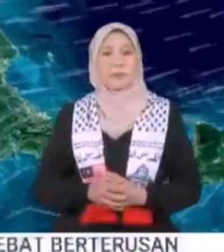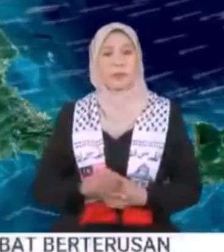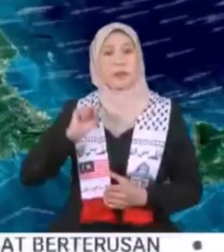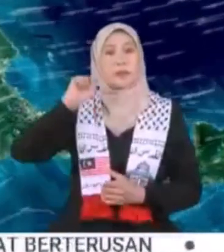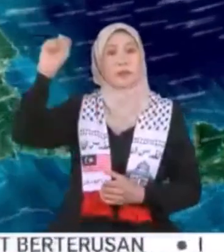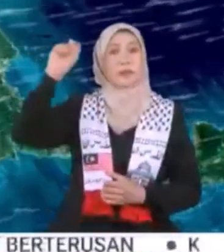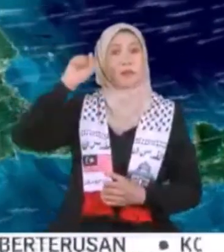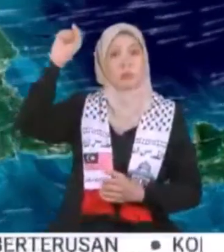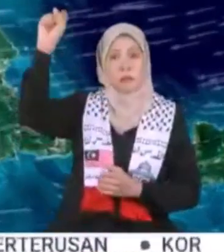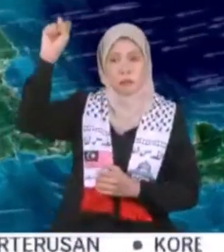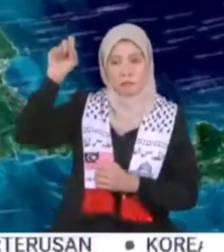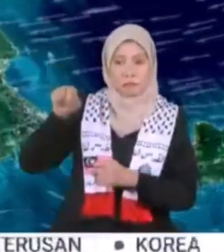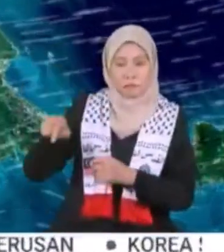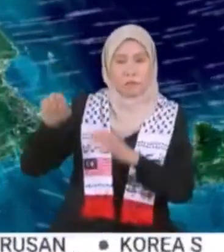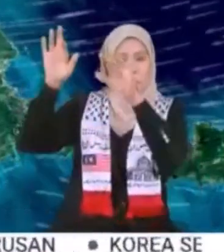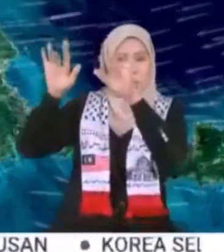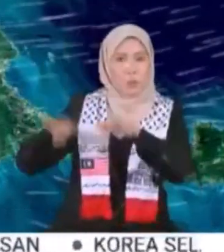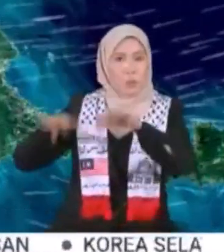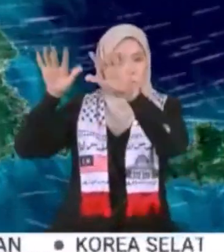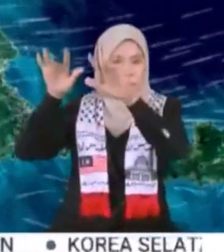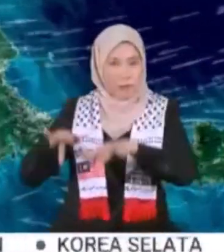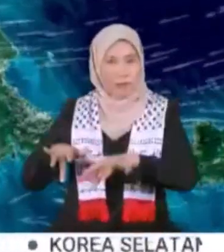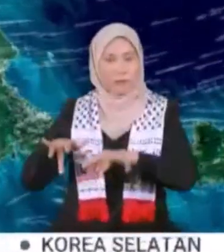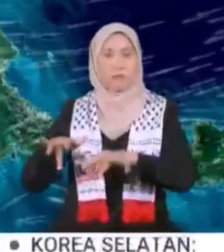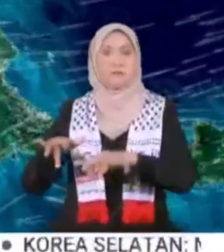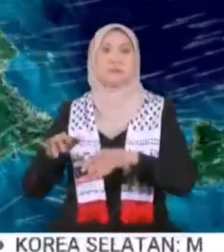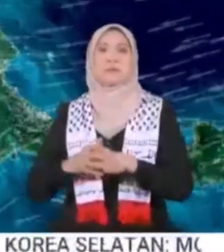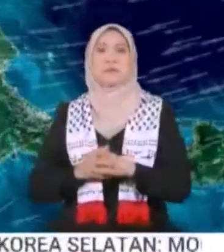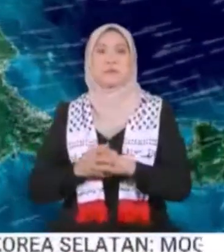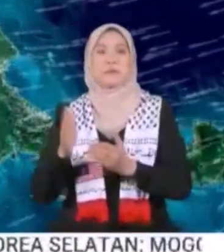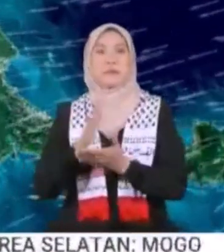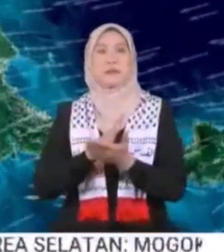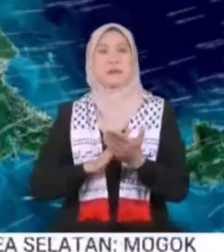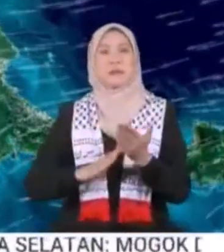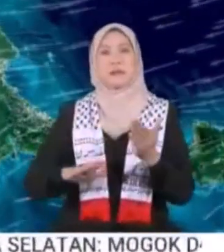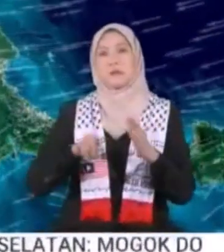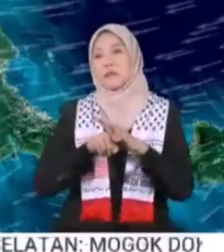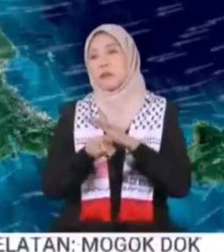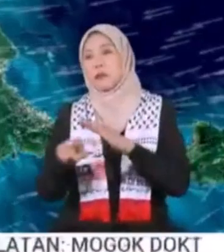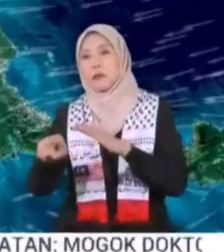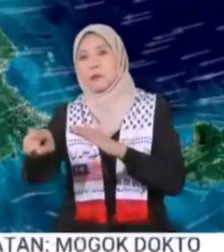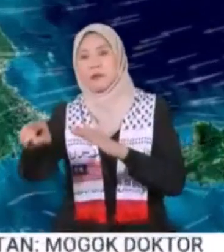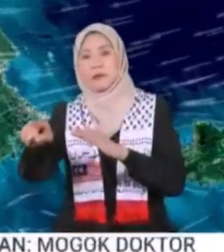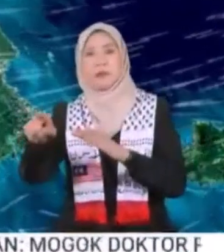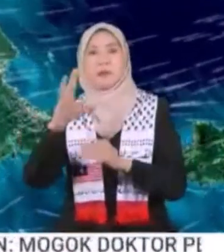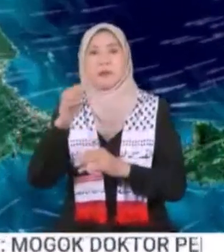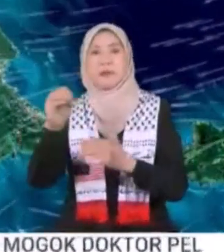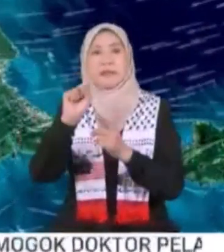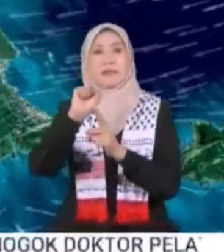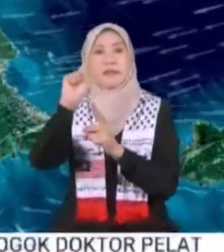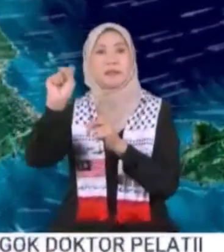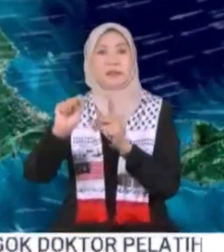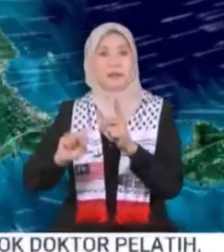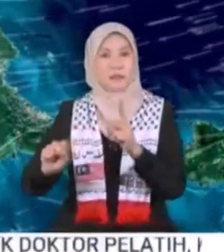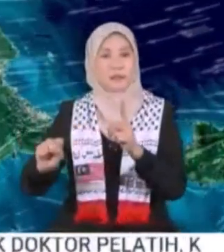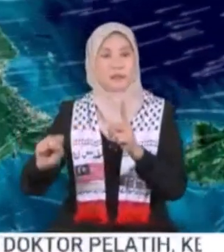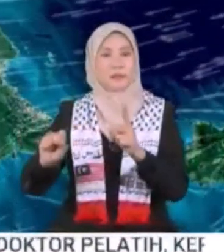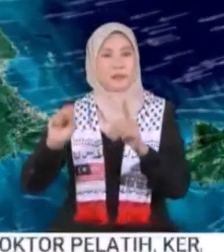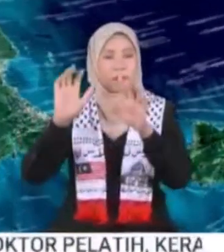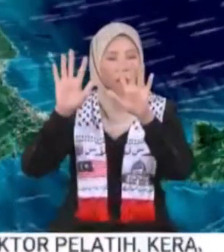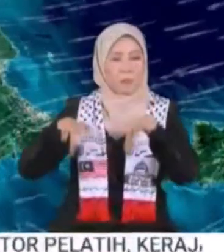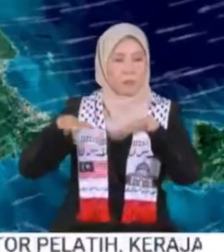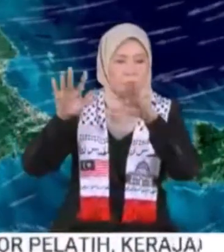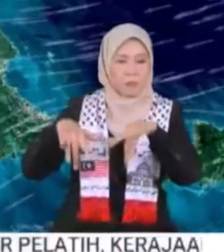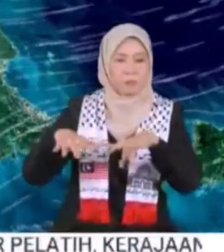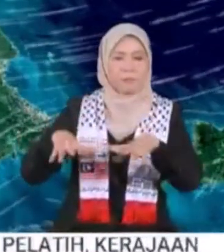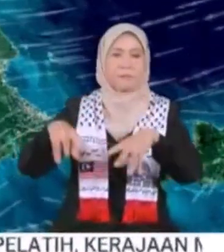di Sabah. Namun, keadaan cuaca hujan dicerap di beberapa kawasan terutamanya di bahagian pedalaman dan juga bahagian sandakan yang jangkakan akan